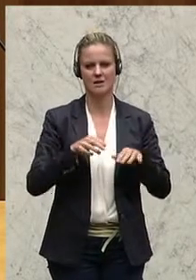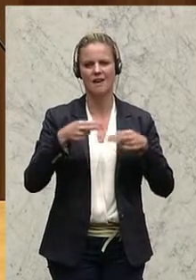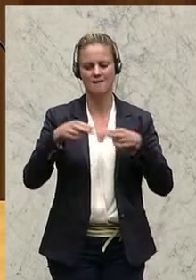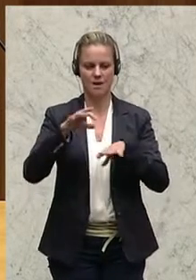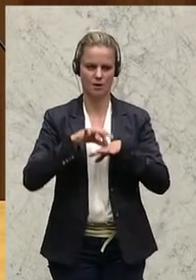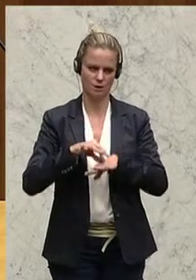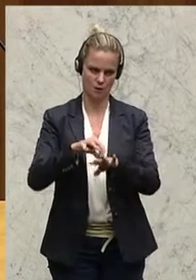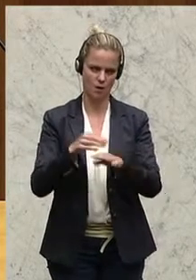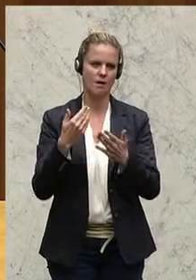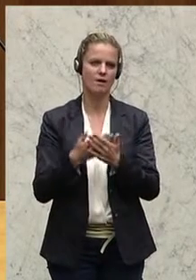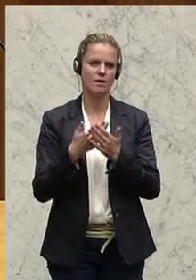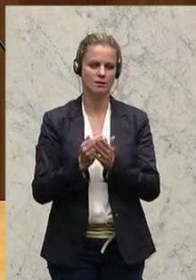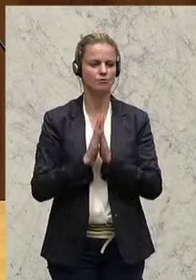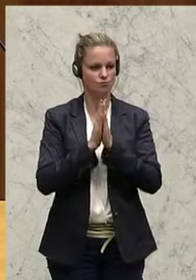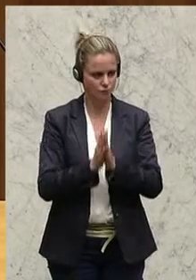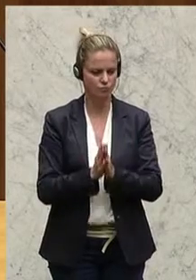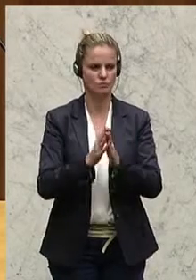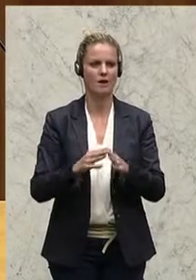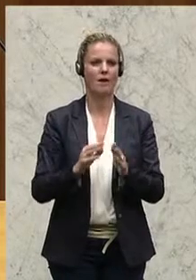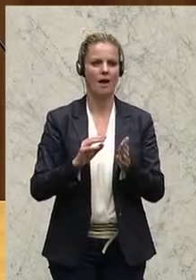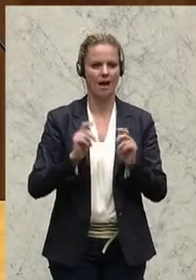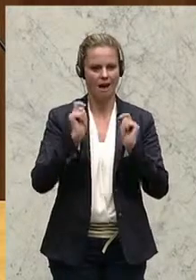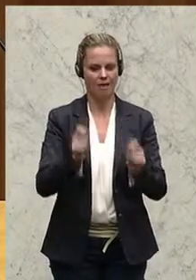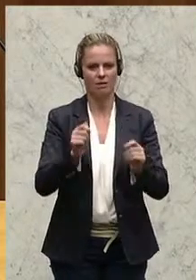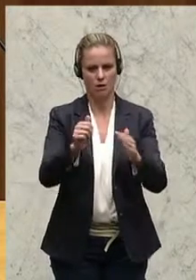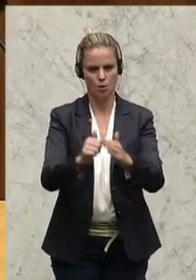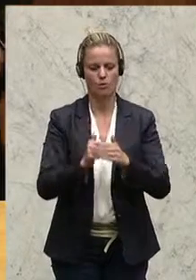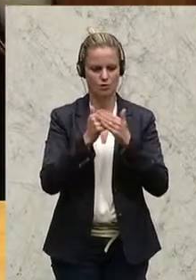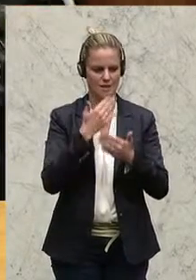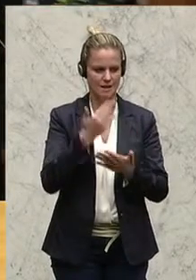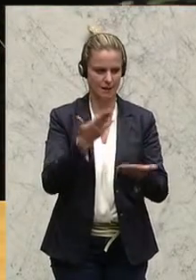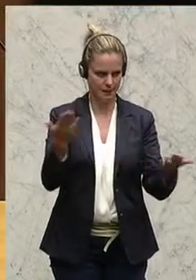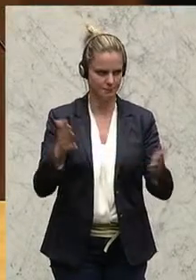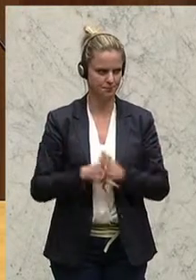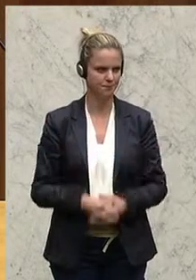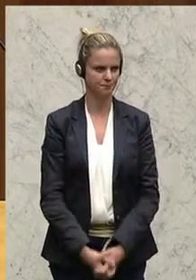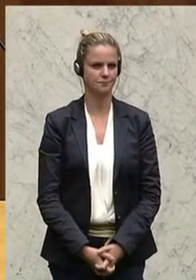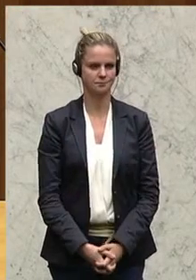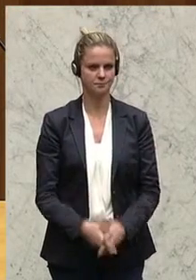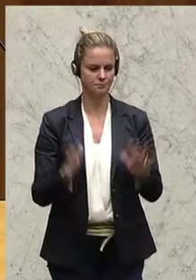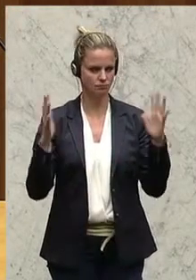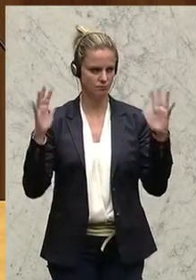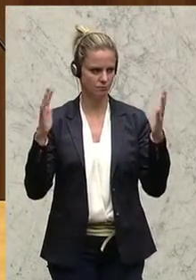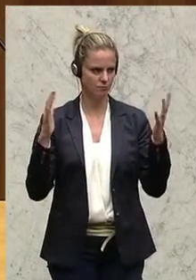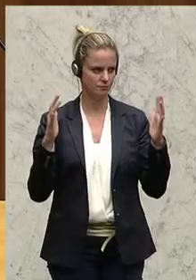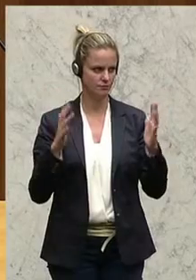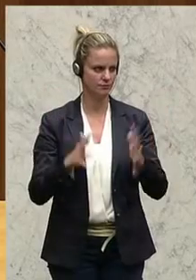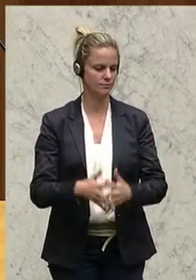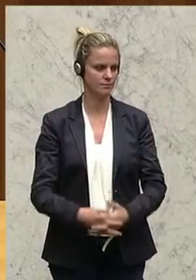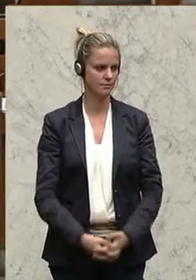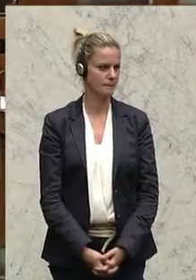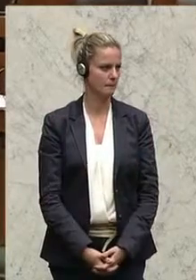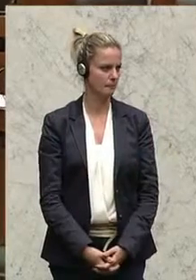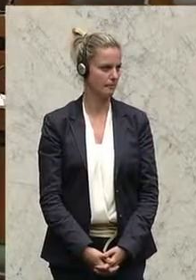ich ersuche daher Sie, diesen Antrag zu unterstützen. Danke. Die österreichische Sicherheitsarchitektur sei im Kalten